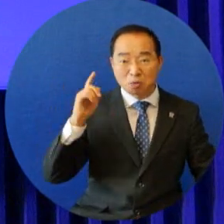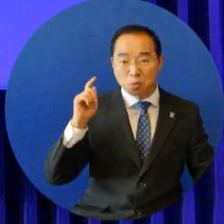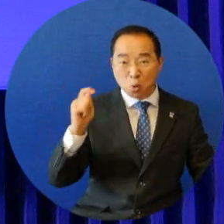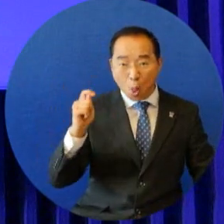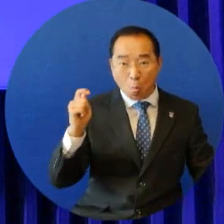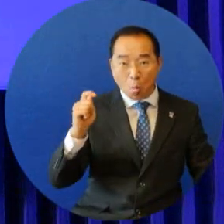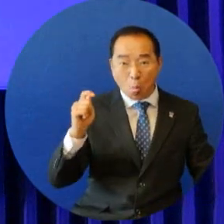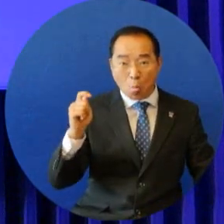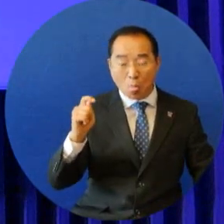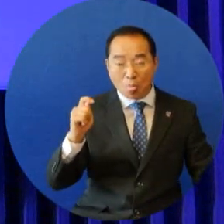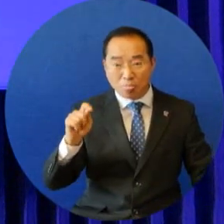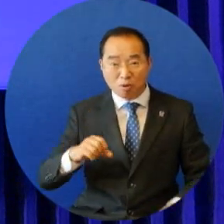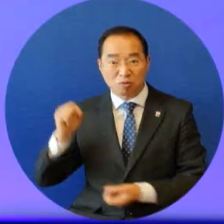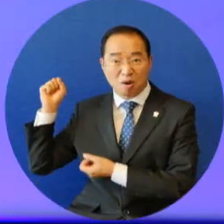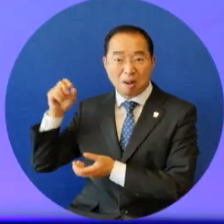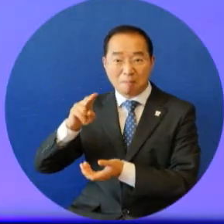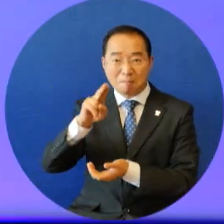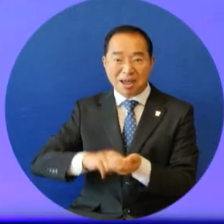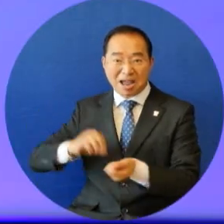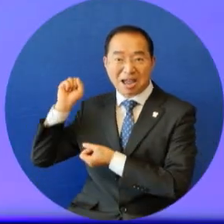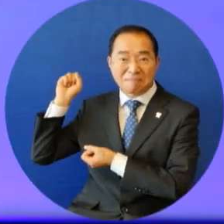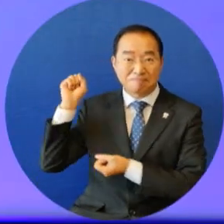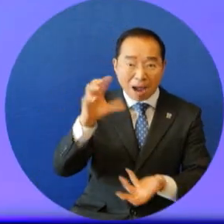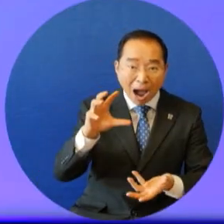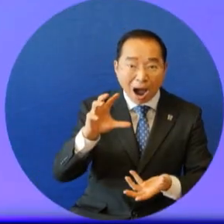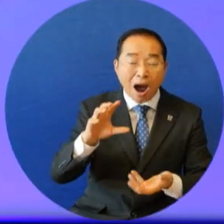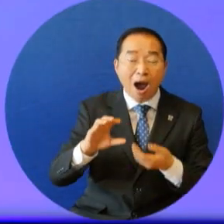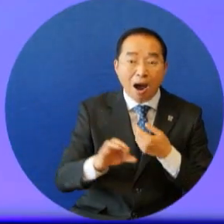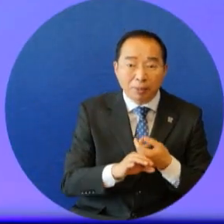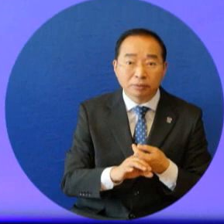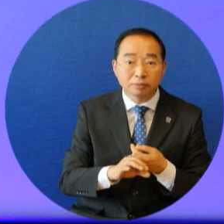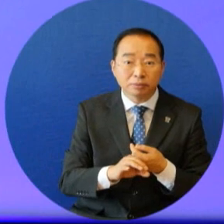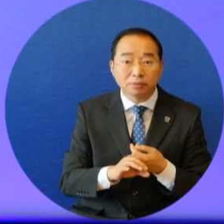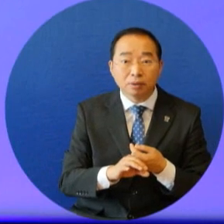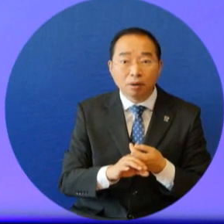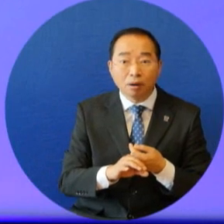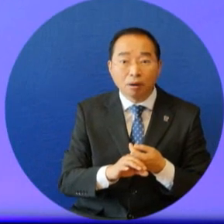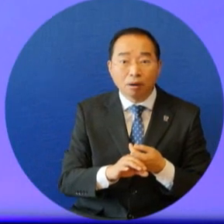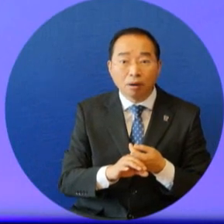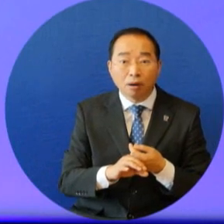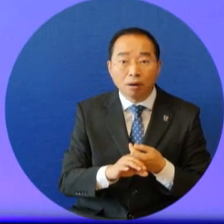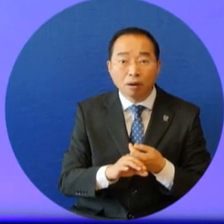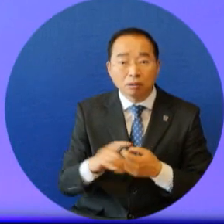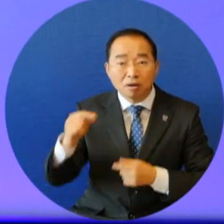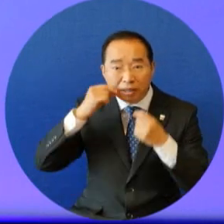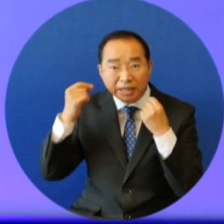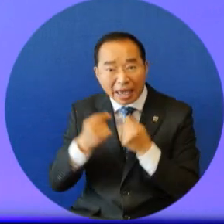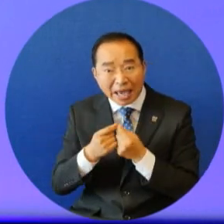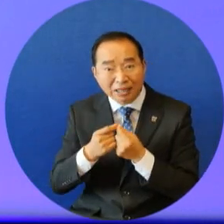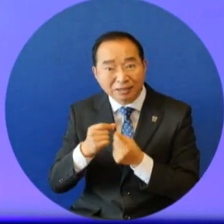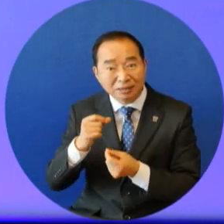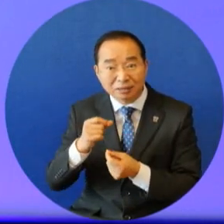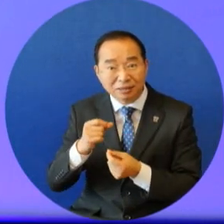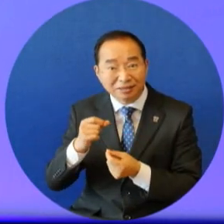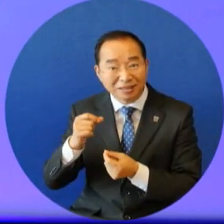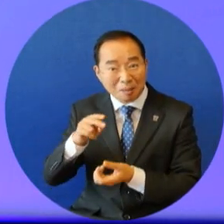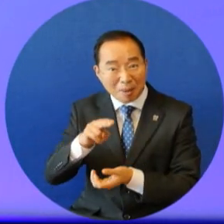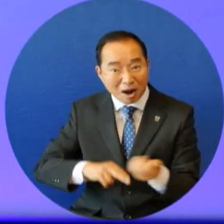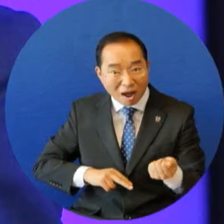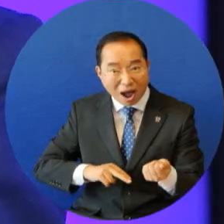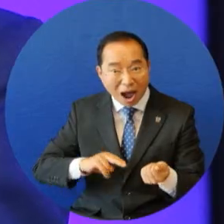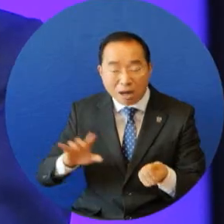정도의 금이 쏟아져 내려오는 거예요. 한 100톤 정도 되는 금은 이건 개인이 내는 매도 물량이